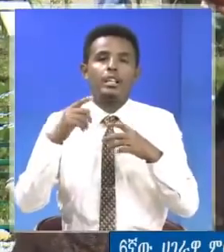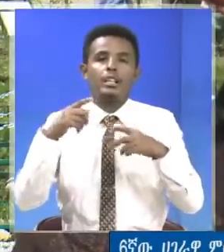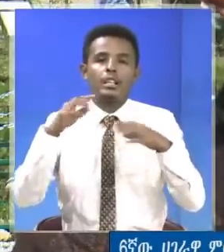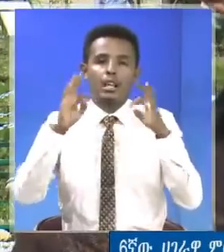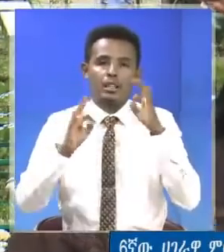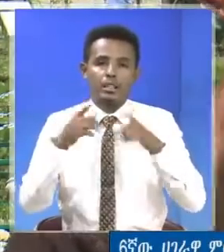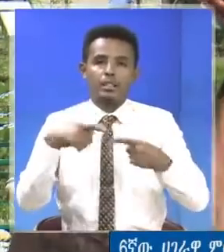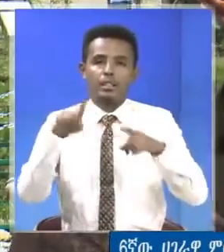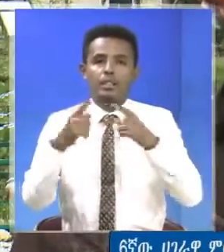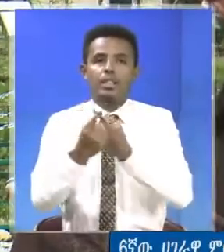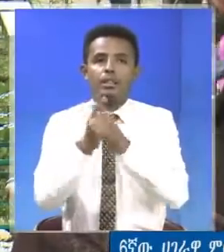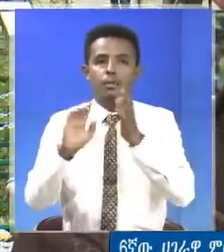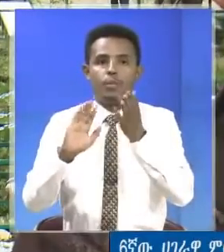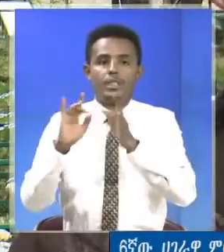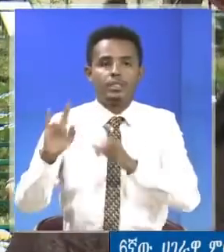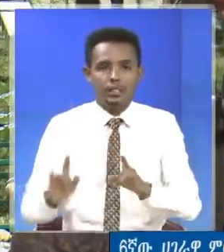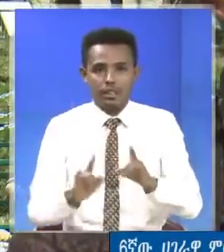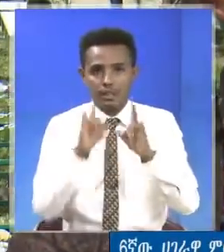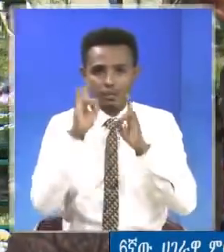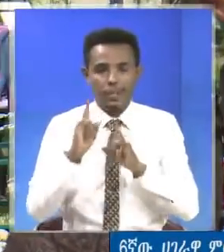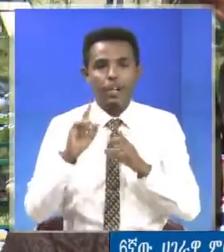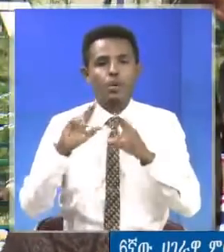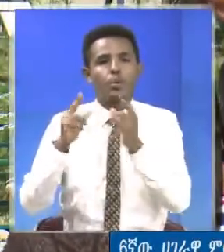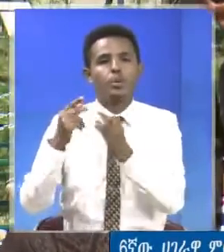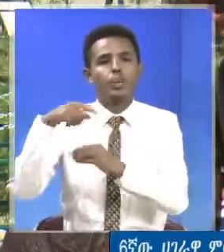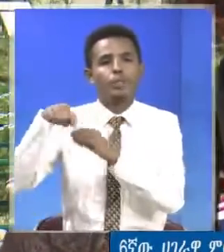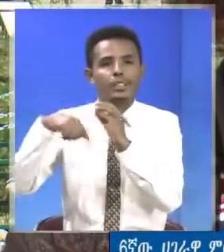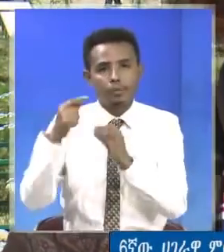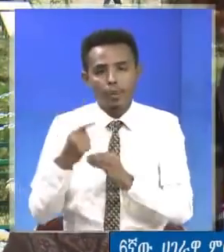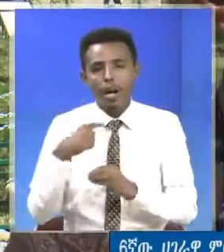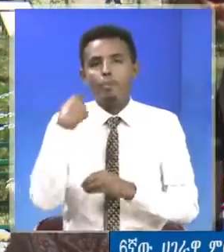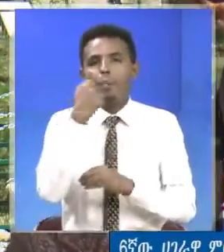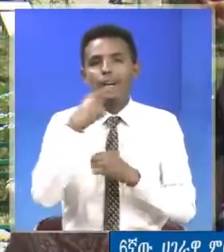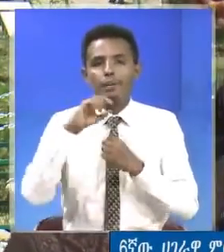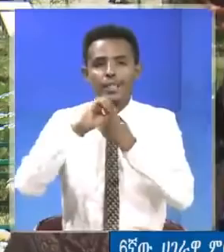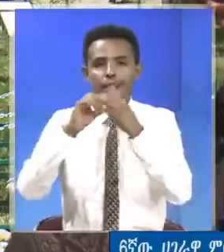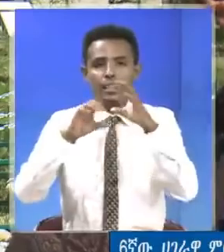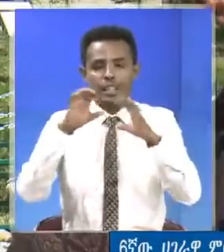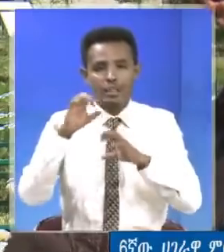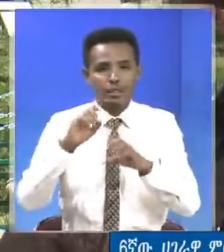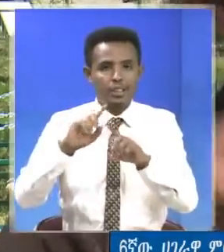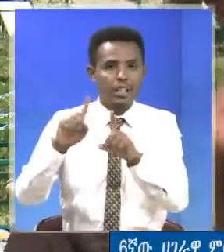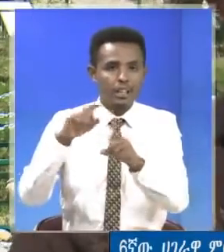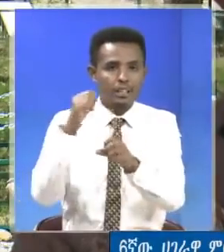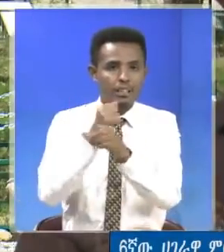መስራት አለበት የሚፈም በጎሳ የሚያስቡ በማንነት መሰረት አድርገው የተለያየ ስራ የሚሰሩ